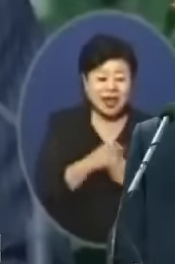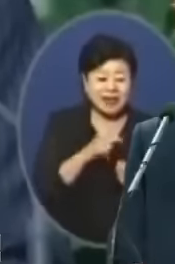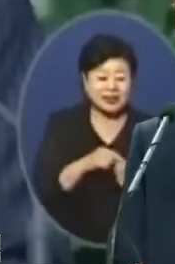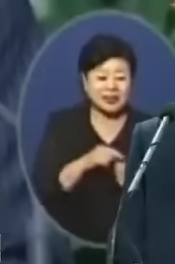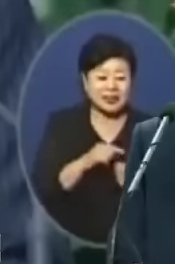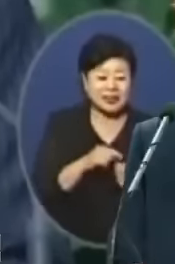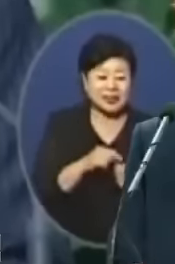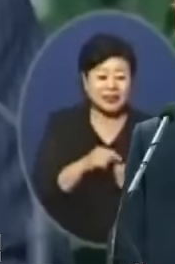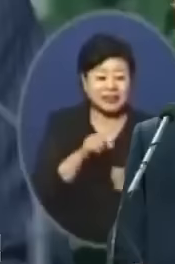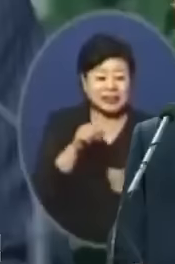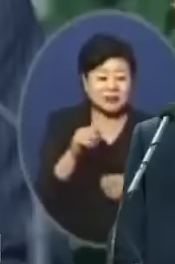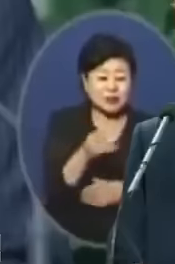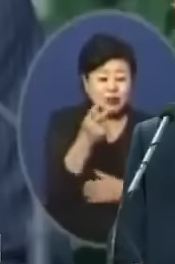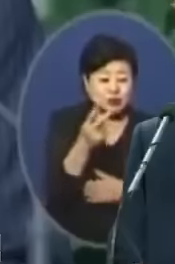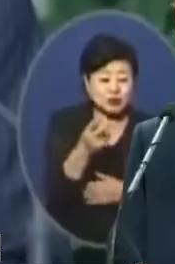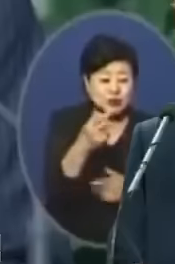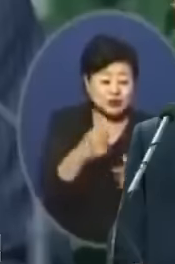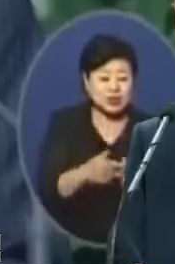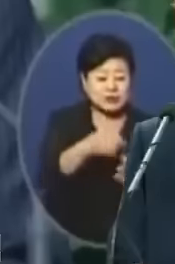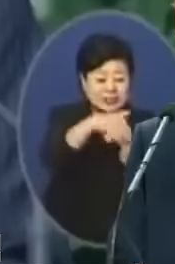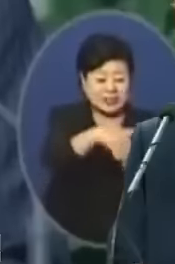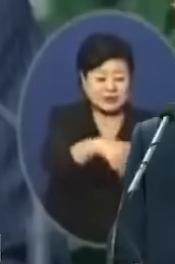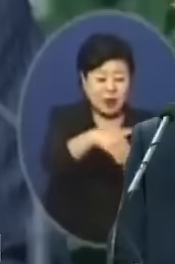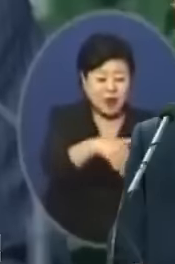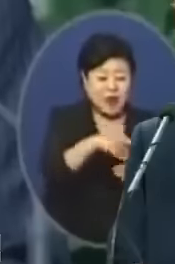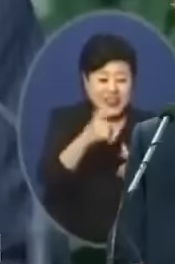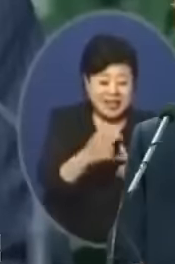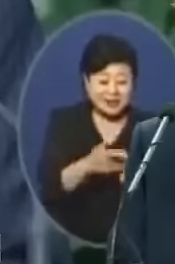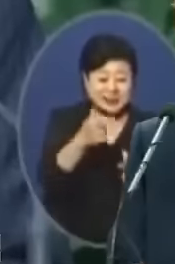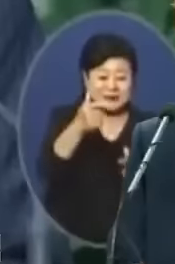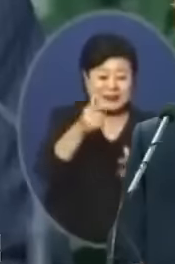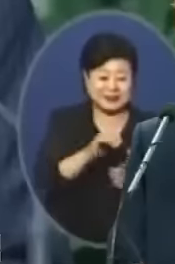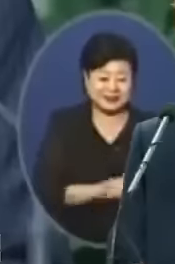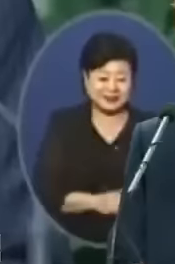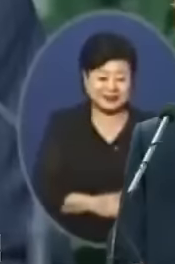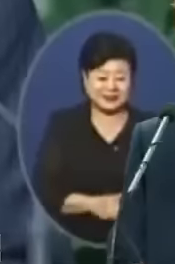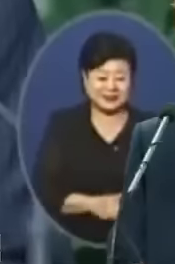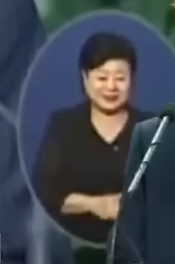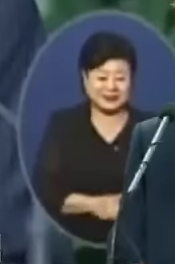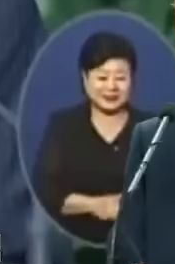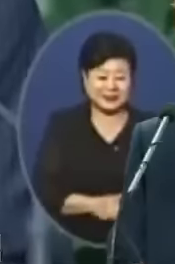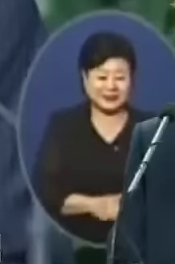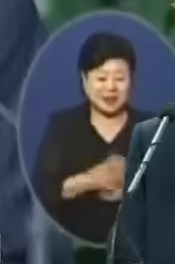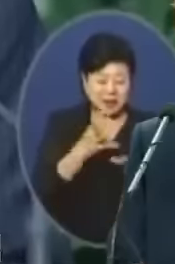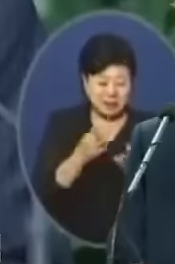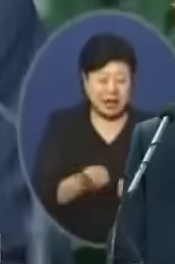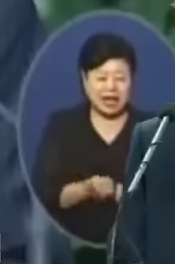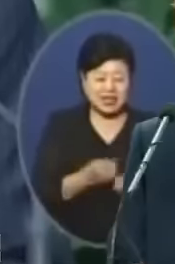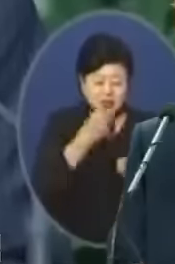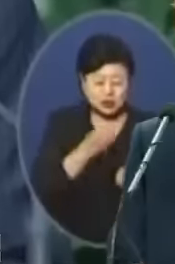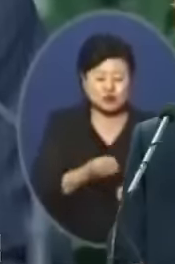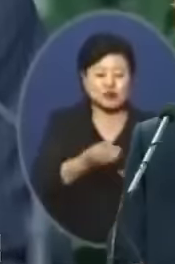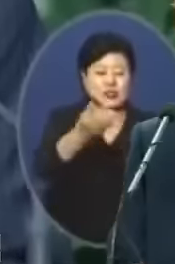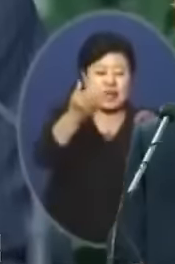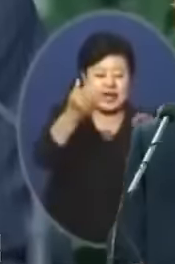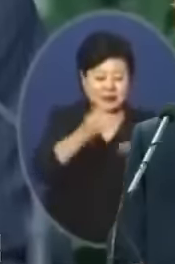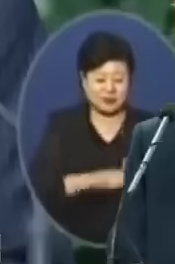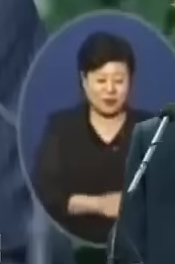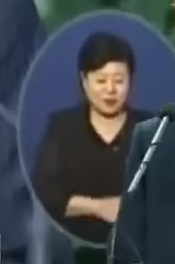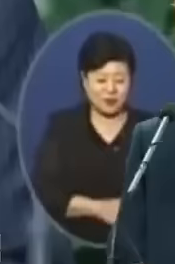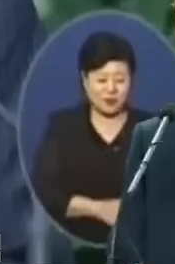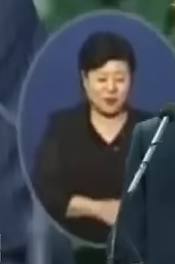다섯 개와 물고기 두 마리를 예수님 손에 심으면 예수님이 그것을 많게 만들어서 이